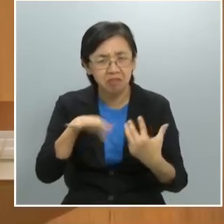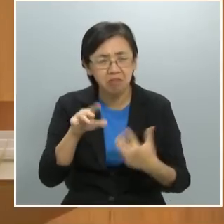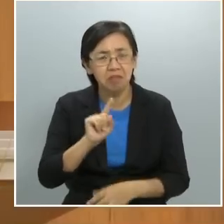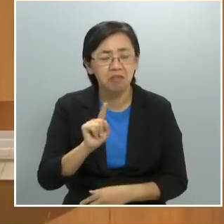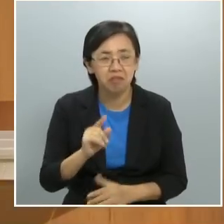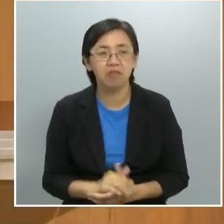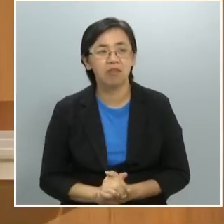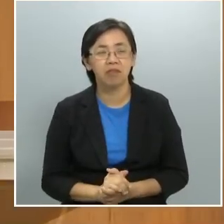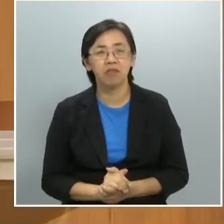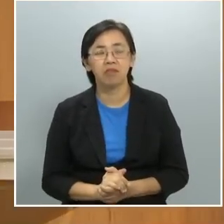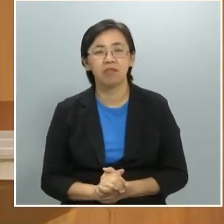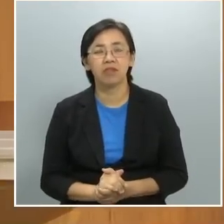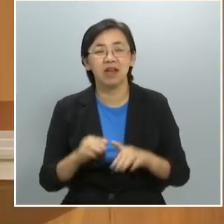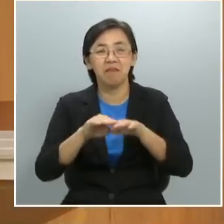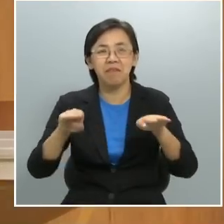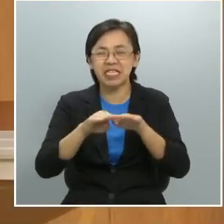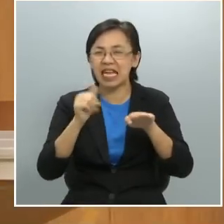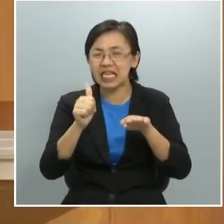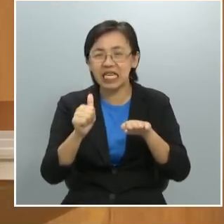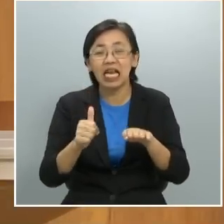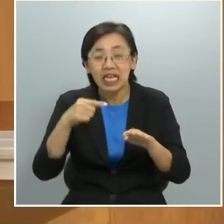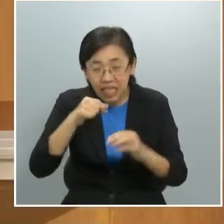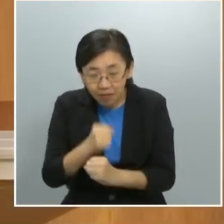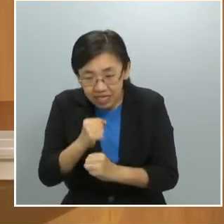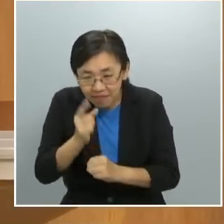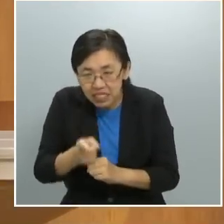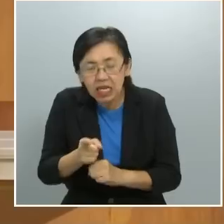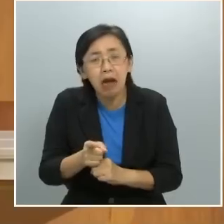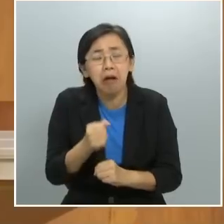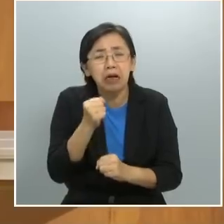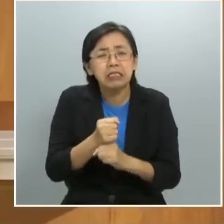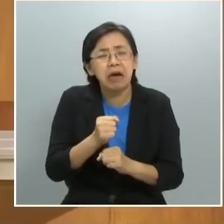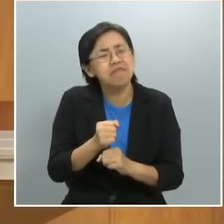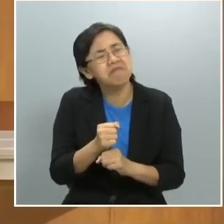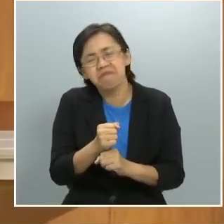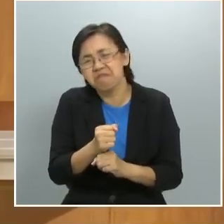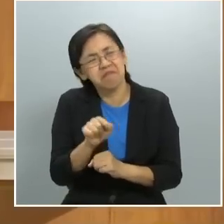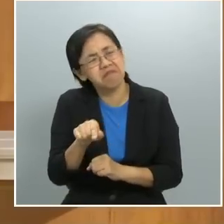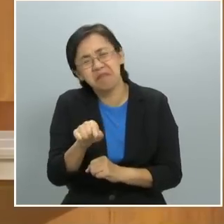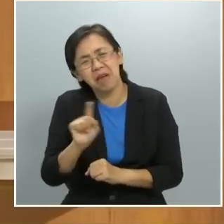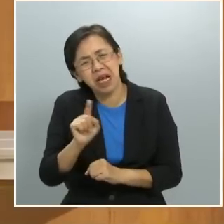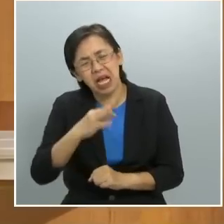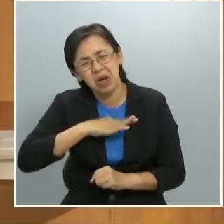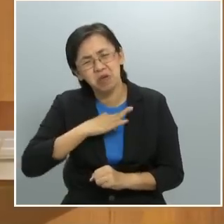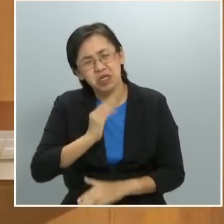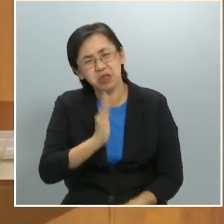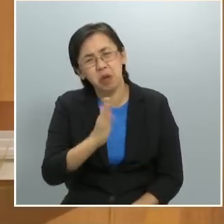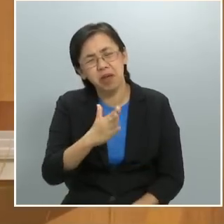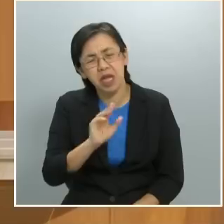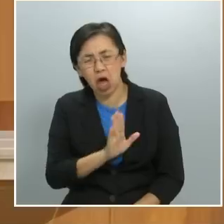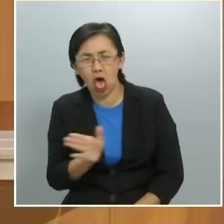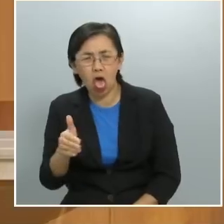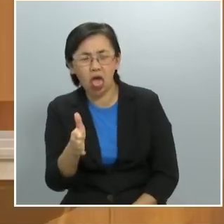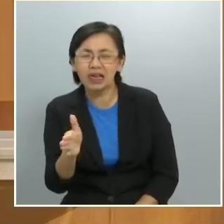ณีตั้งมาตรฐานเอาไว้สูงแต่ถึงเวลาทำเองหรือไม่อย่างไรว่าไม่ตรงไปตรงมาเมื่อว